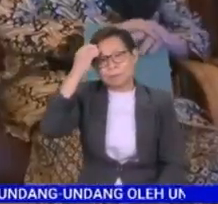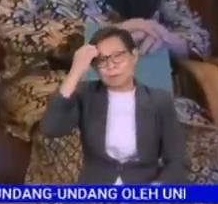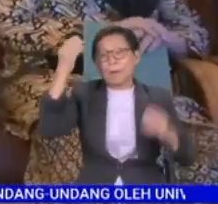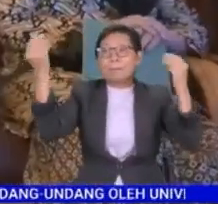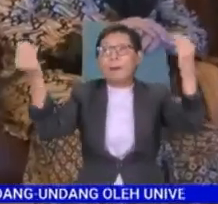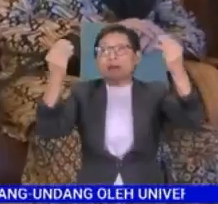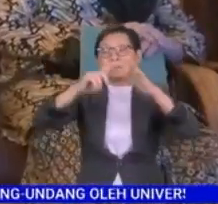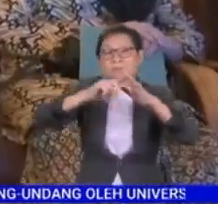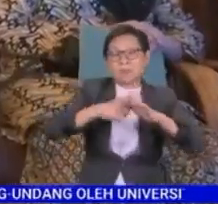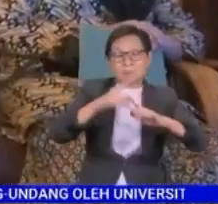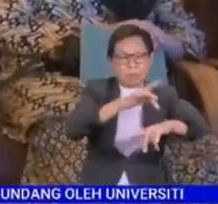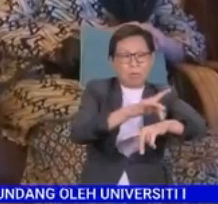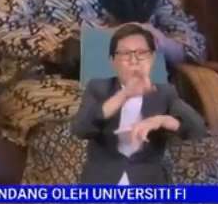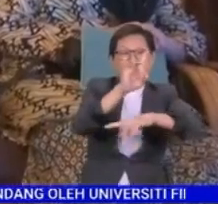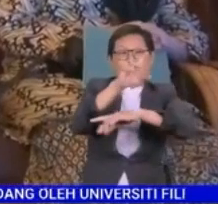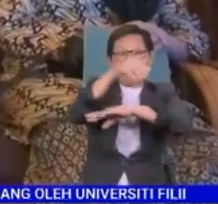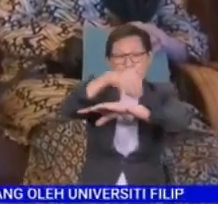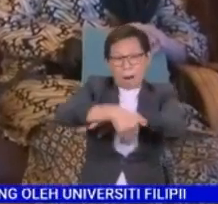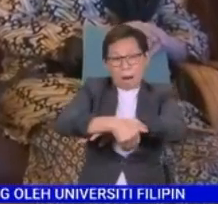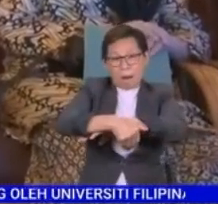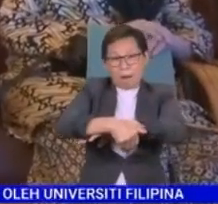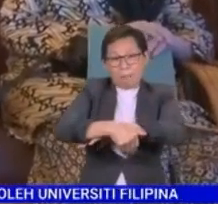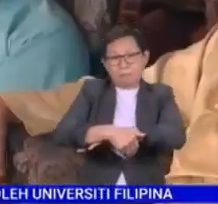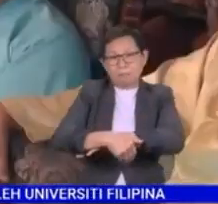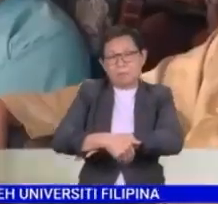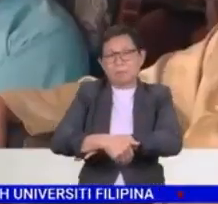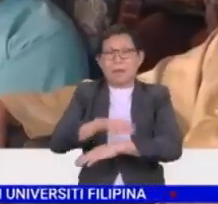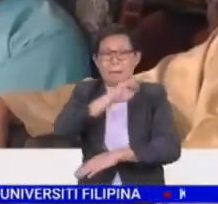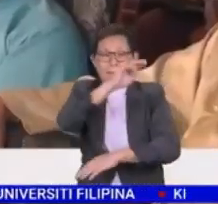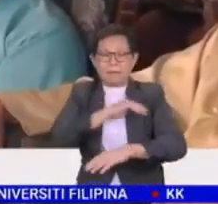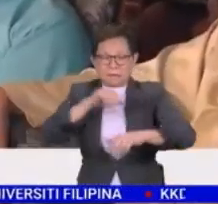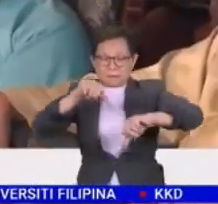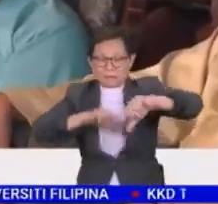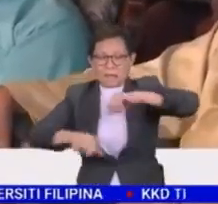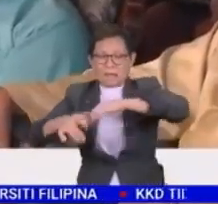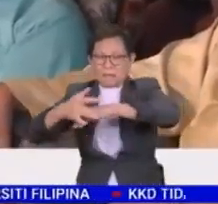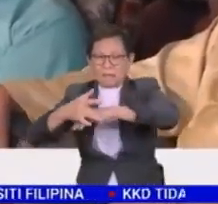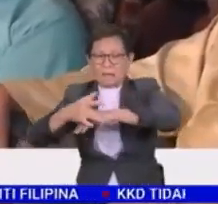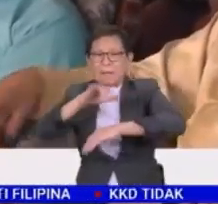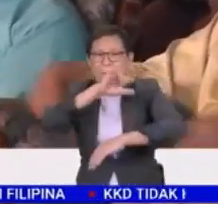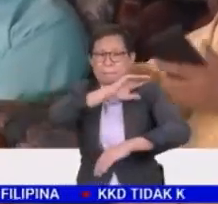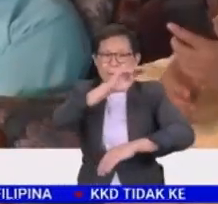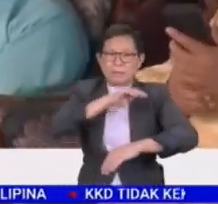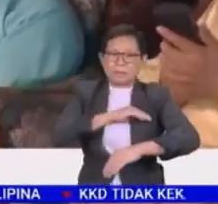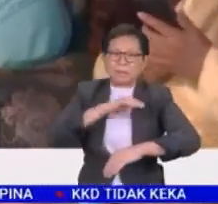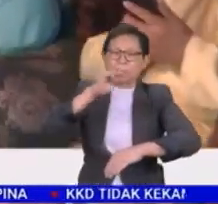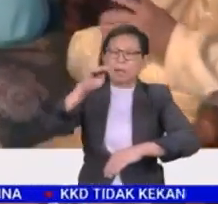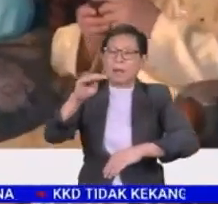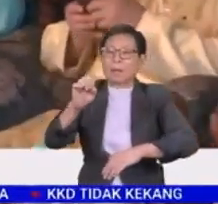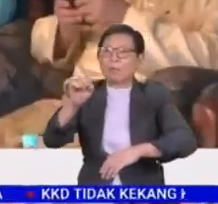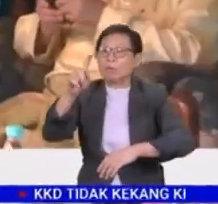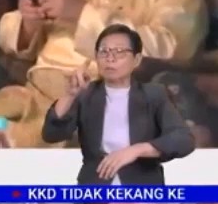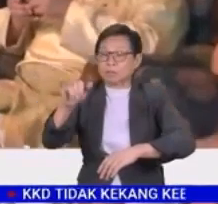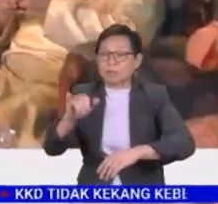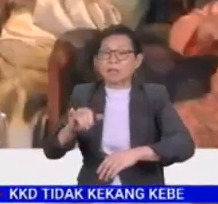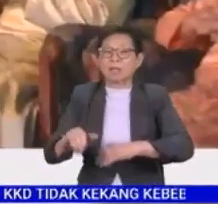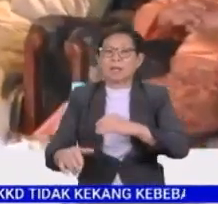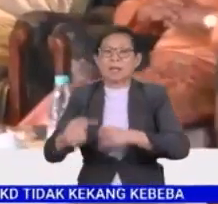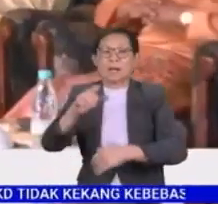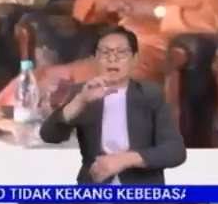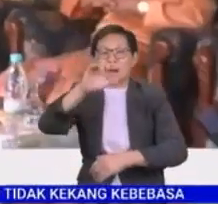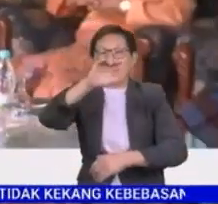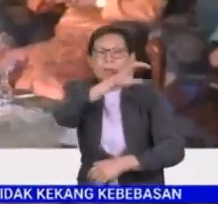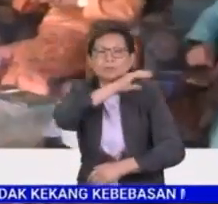majelis bermula pukul 8 malam selepas ketibaan menteri sains teknologi dan inovasi merangkap pengerusi jawatan